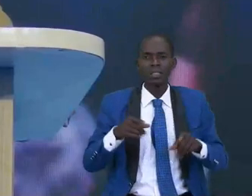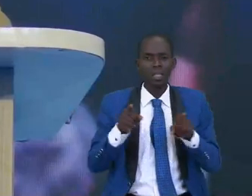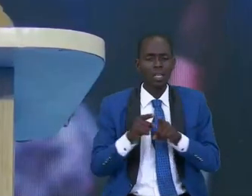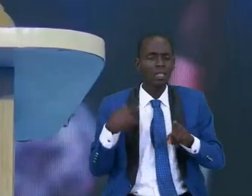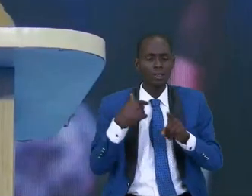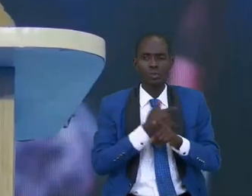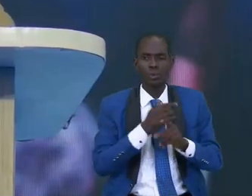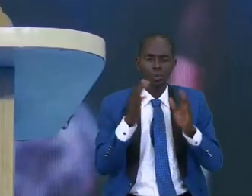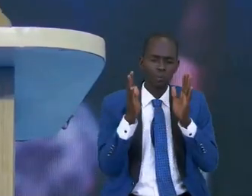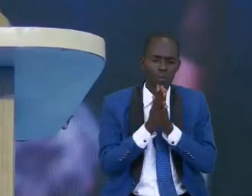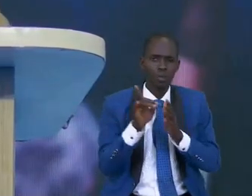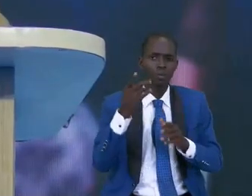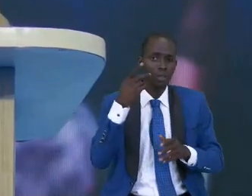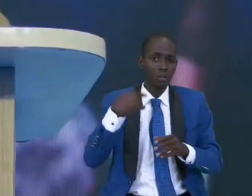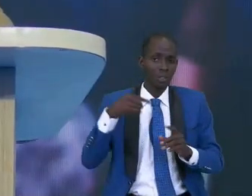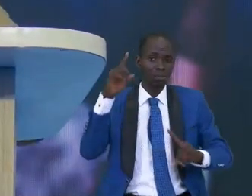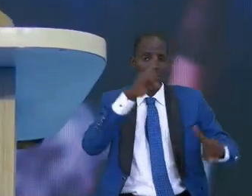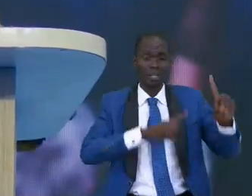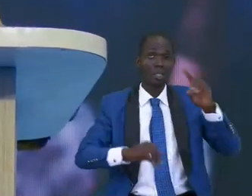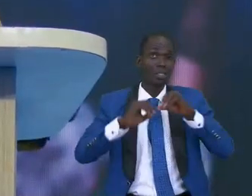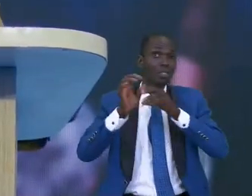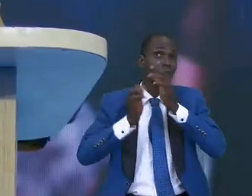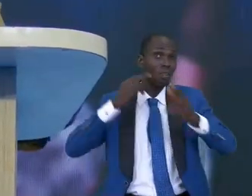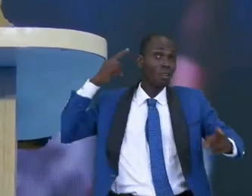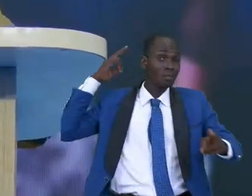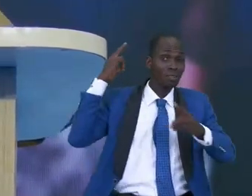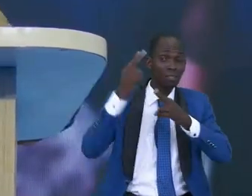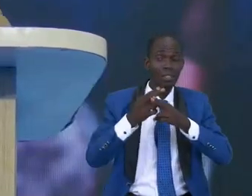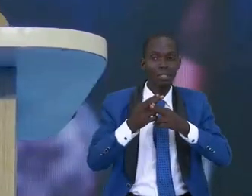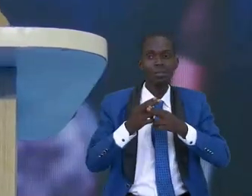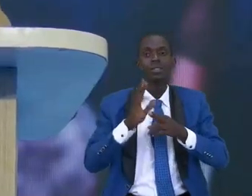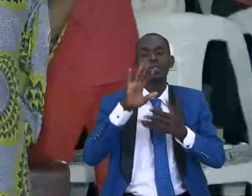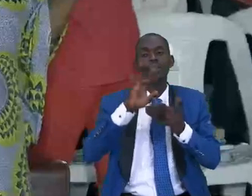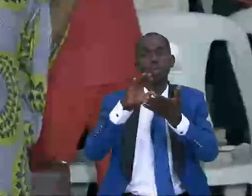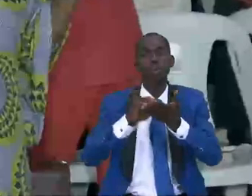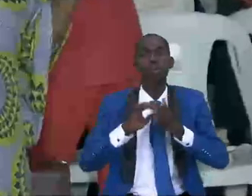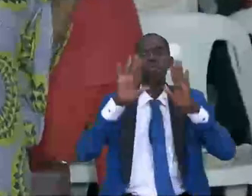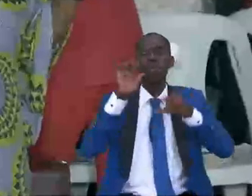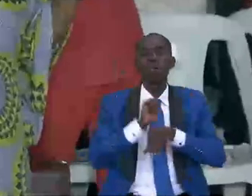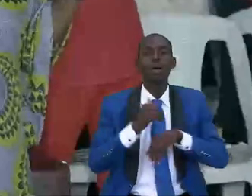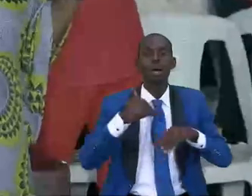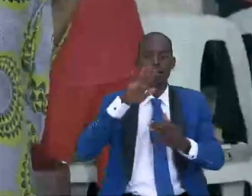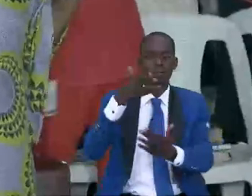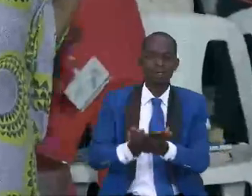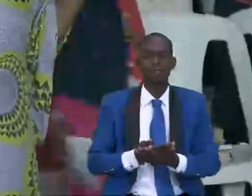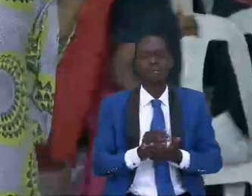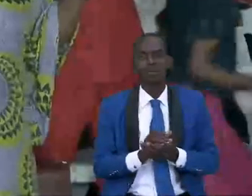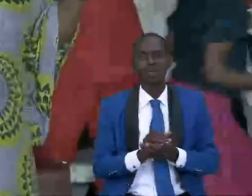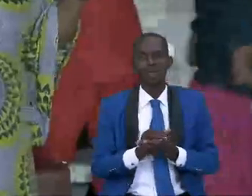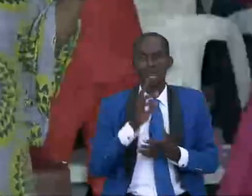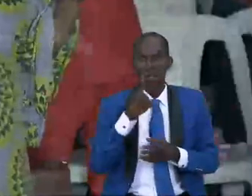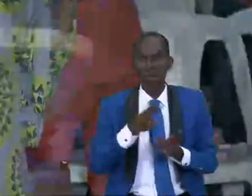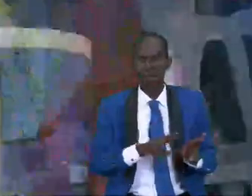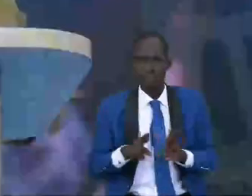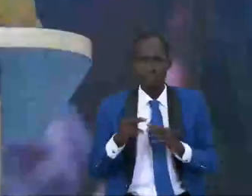le nom de Jésus et que vous aurez entendu le dernier Amen, votre miracle atterrira. Êtes-vous